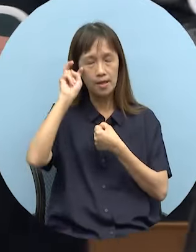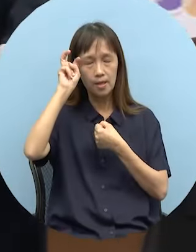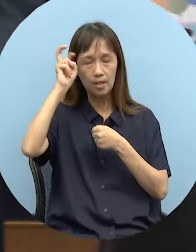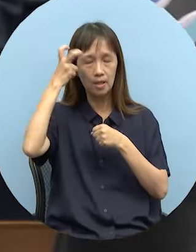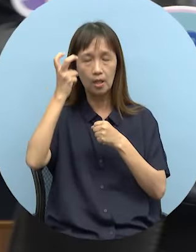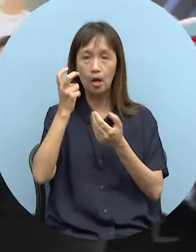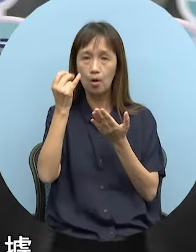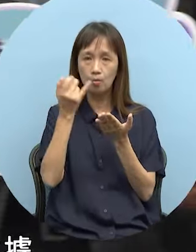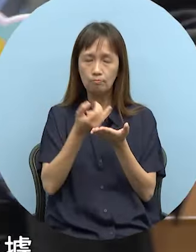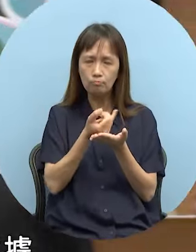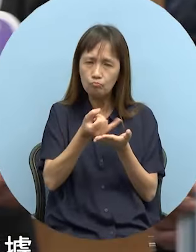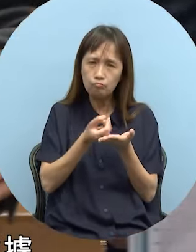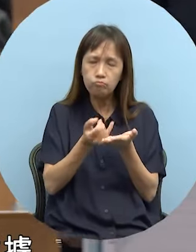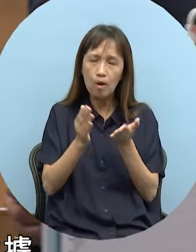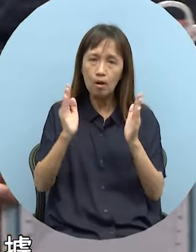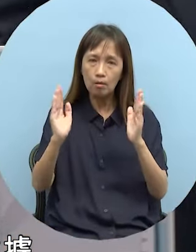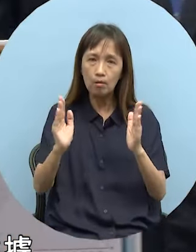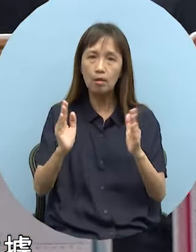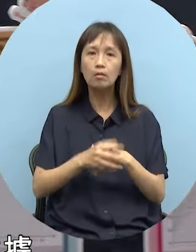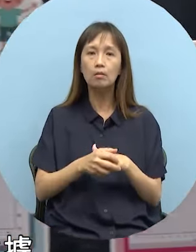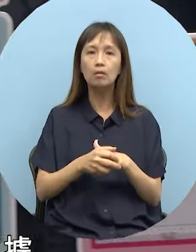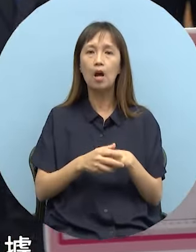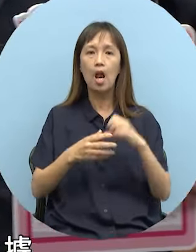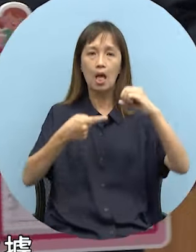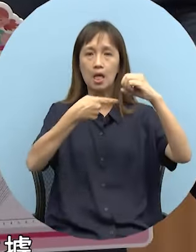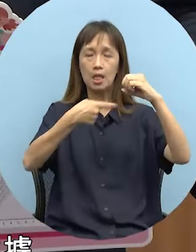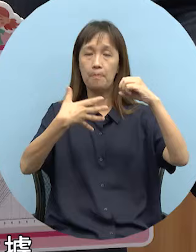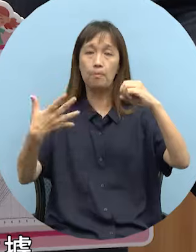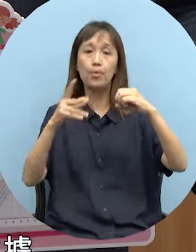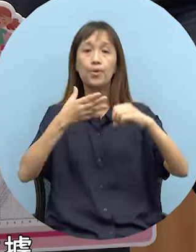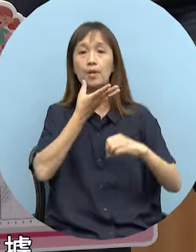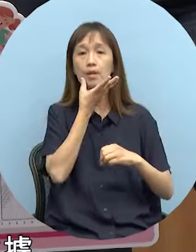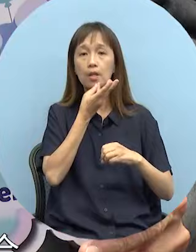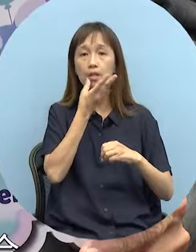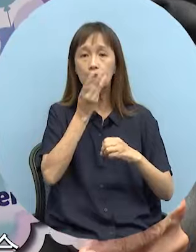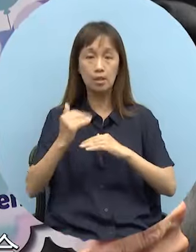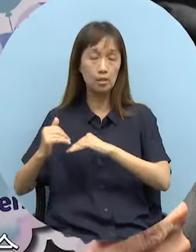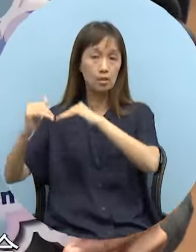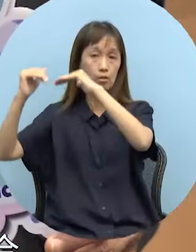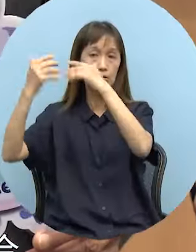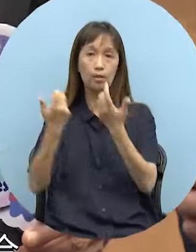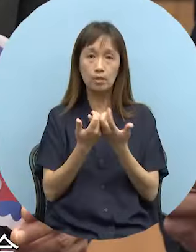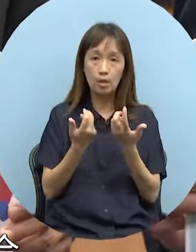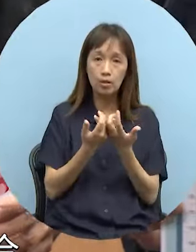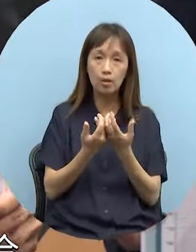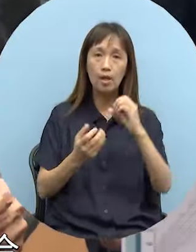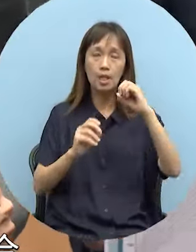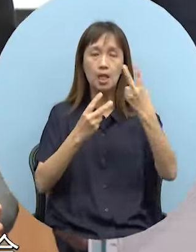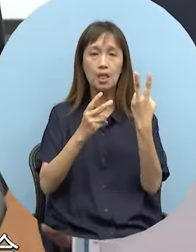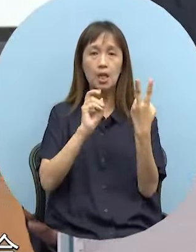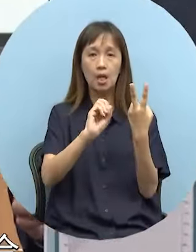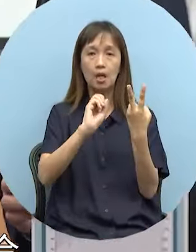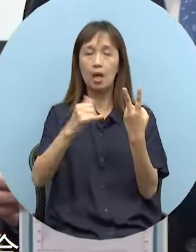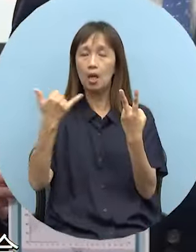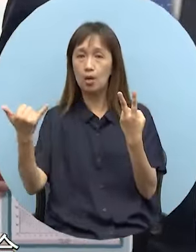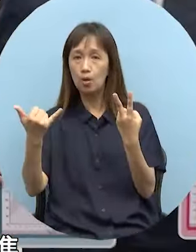亦都顯示到咧，我哋本地0至5歲嘅兒童嘅生長數據咧，同世衛2006嘅生長圖表咧係吻